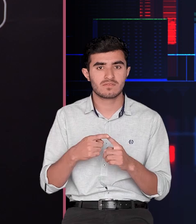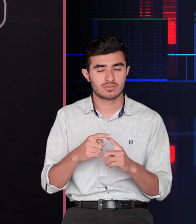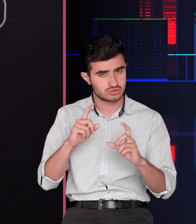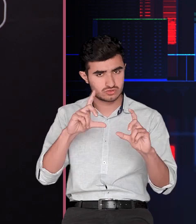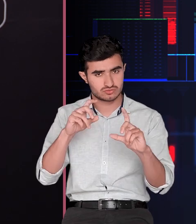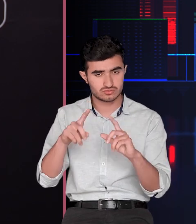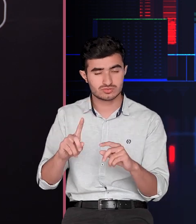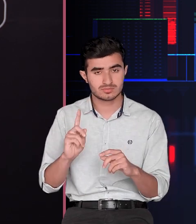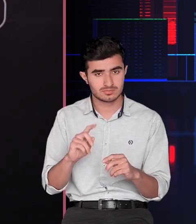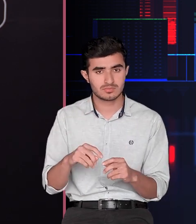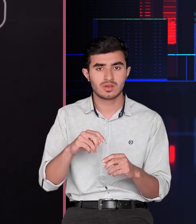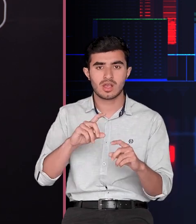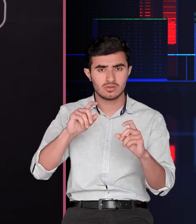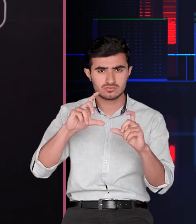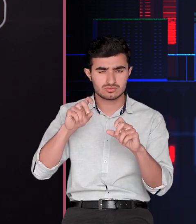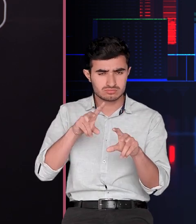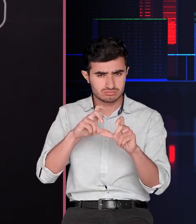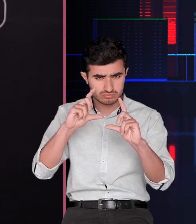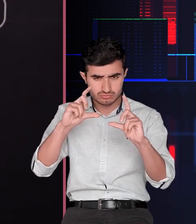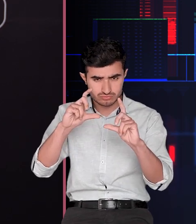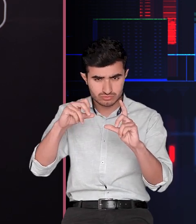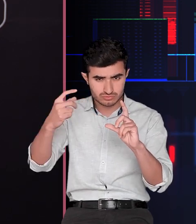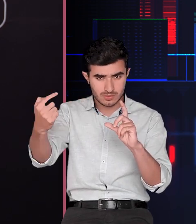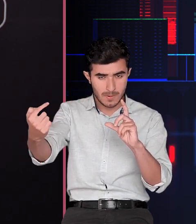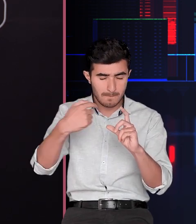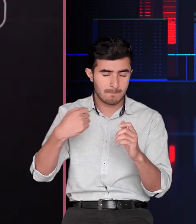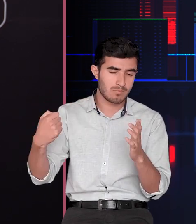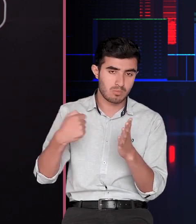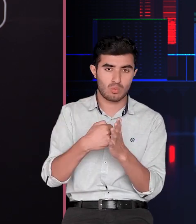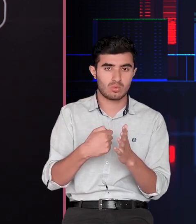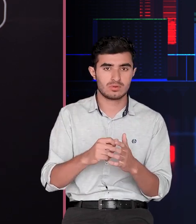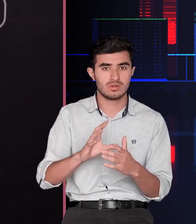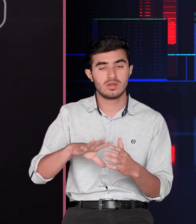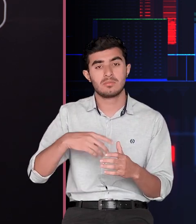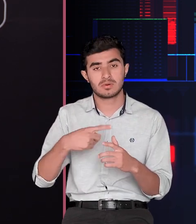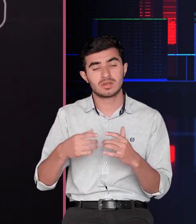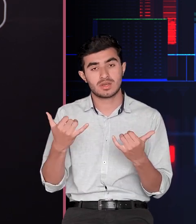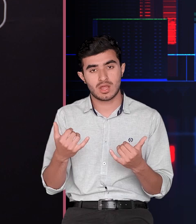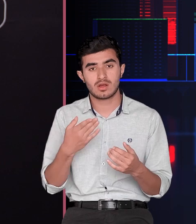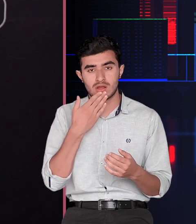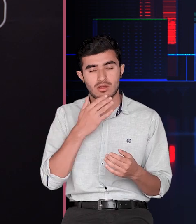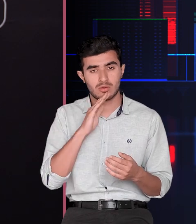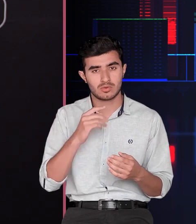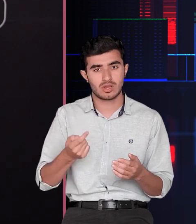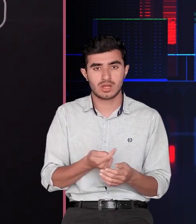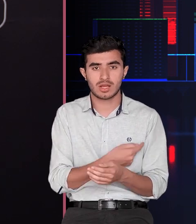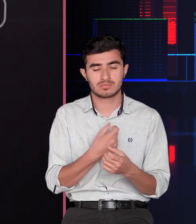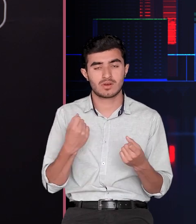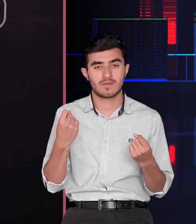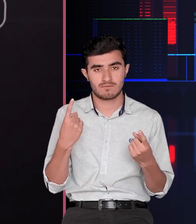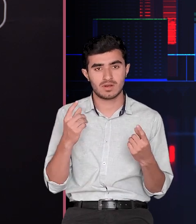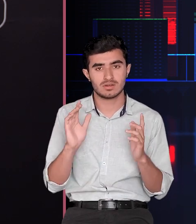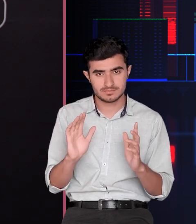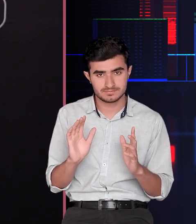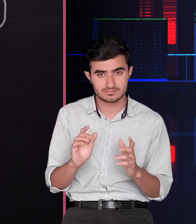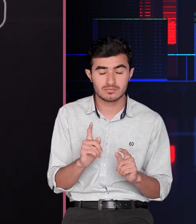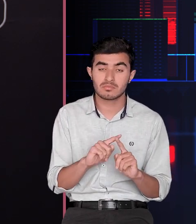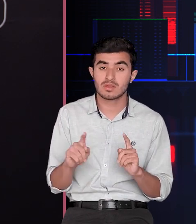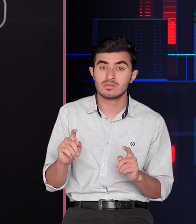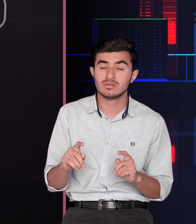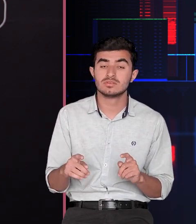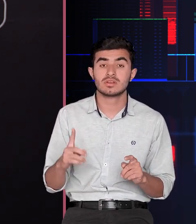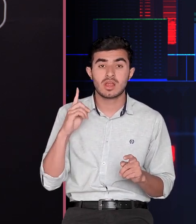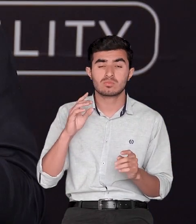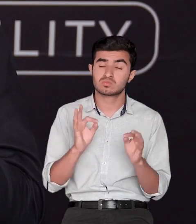है और लकीली अल्हम्दुलिल्लाह इज़ रिकवरिंग। तो उस वक्त आपके रिफ्लेक्सेस बहुत स्ट्रांग होने चाहिए। एज ए फोटोग्राफर मैं समझता